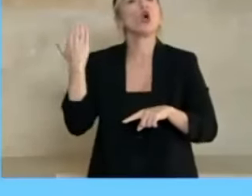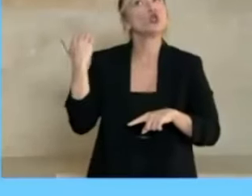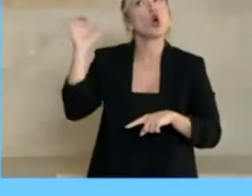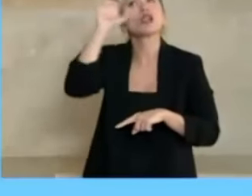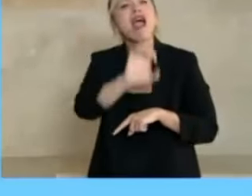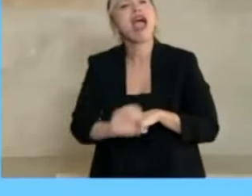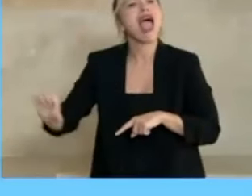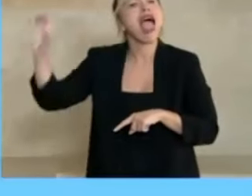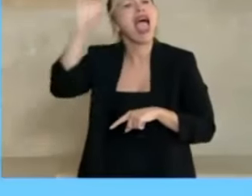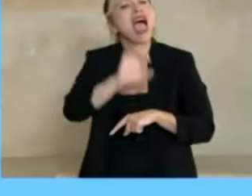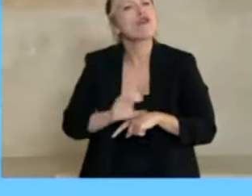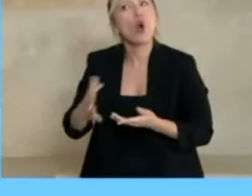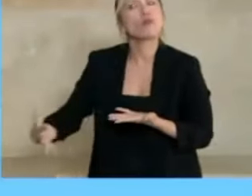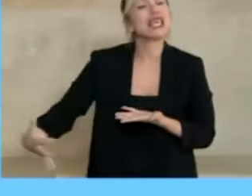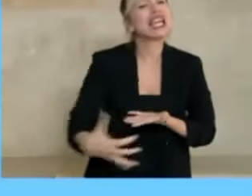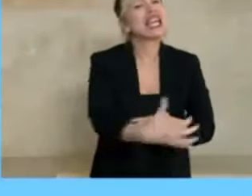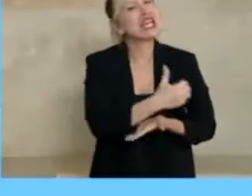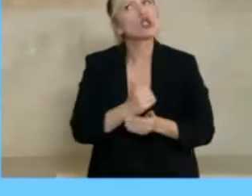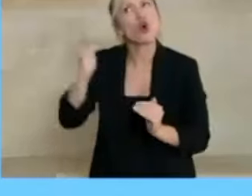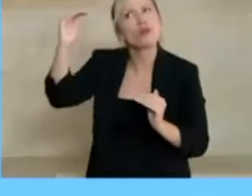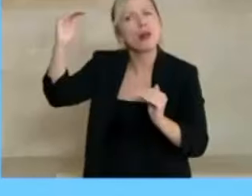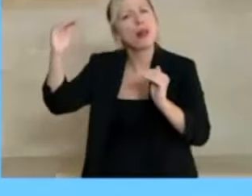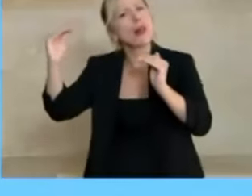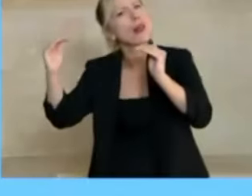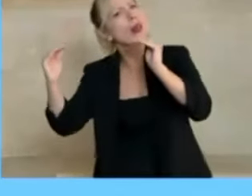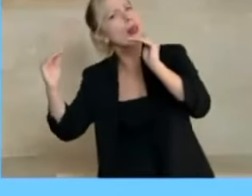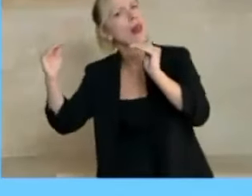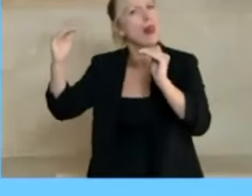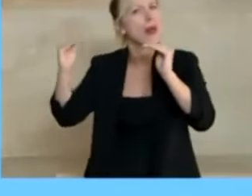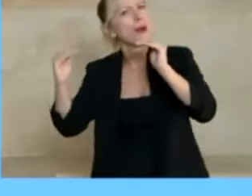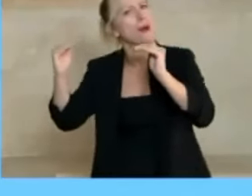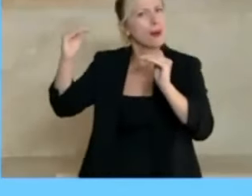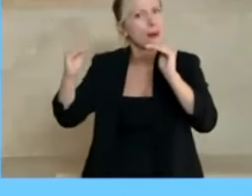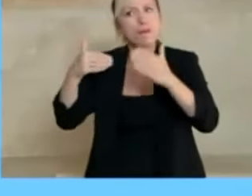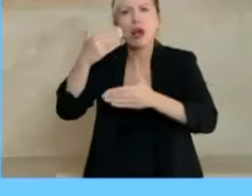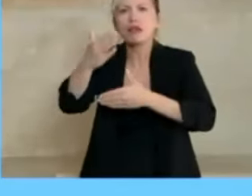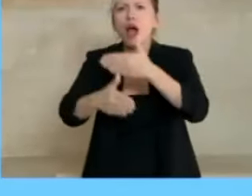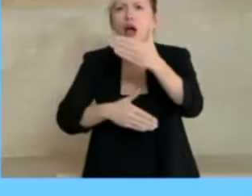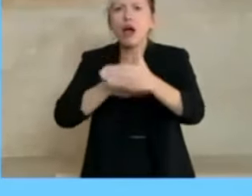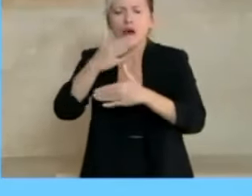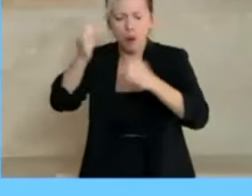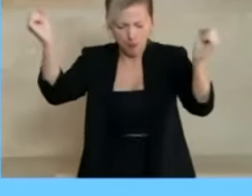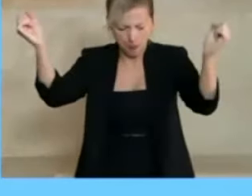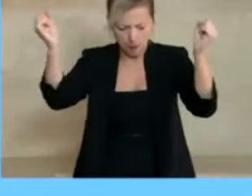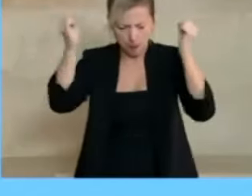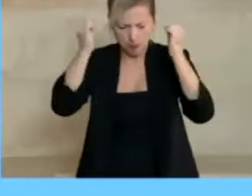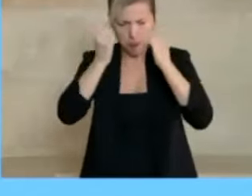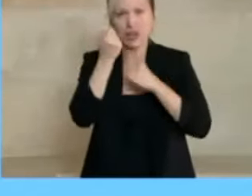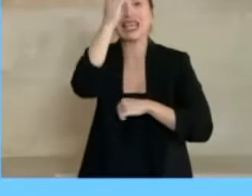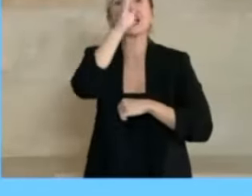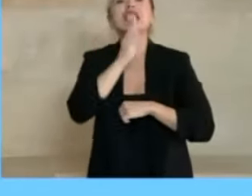με το κατακεφαλήν εισόδημα των συμπολιτών μας και μετά καταρρεύσαμε μέσα από μια βαθιά οικονομική